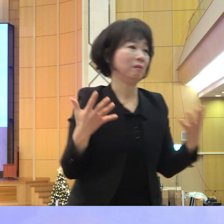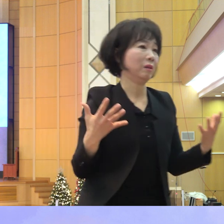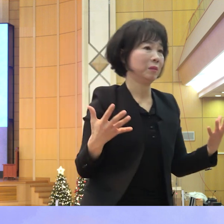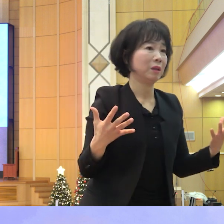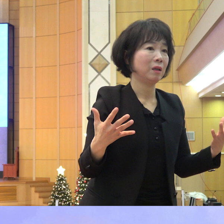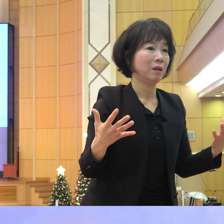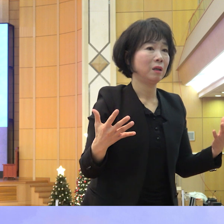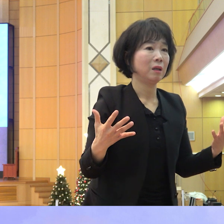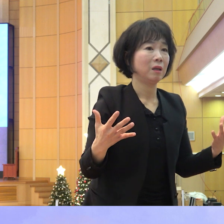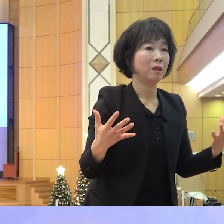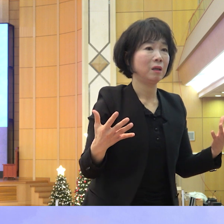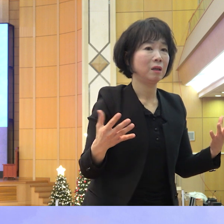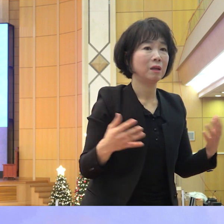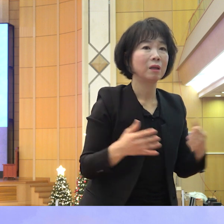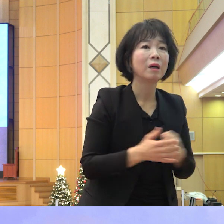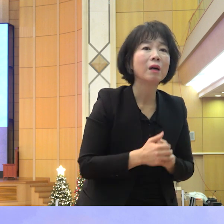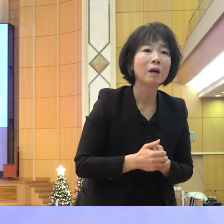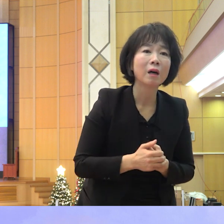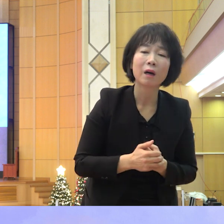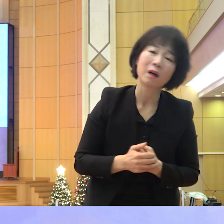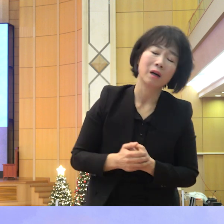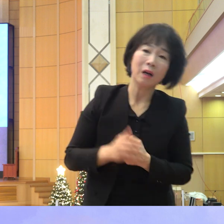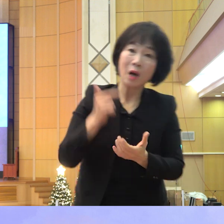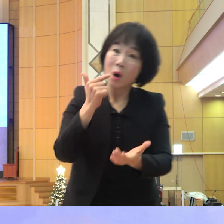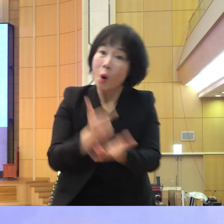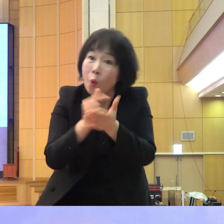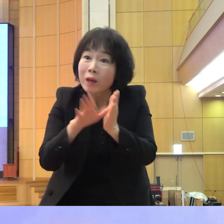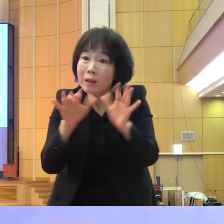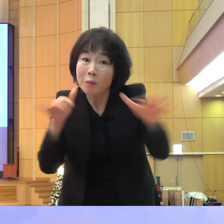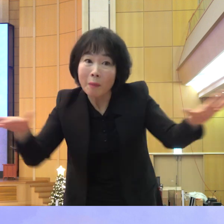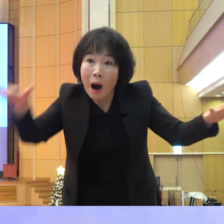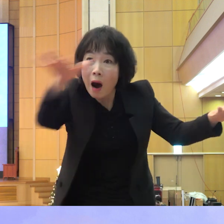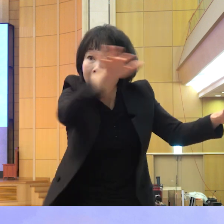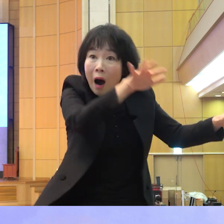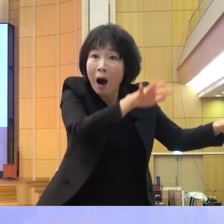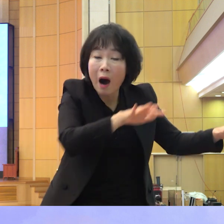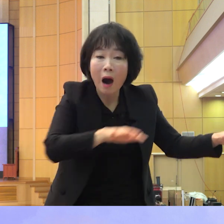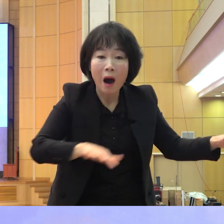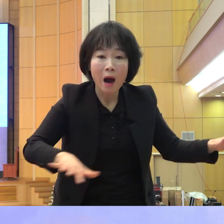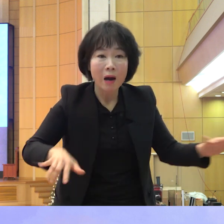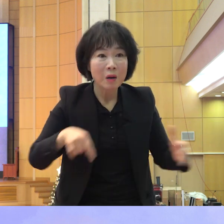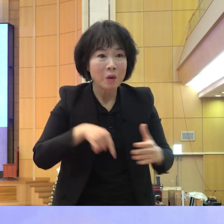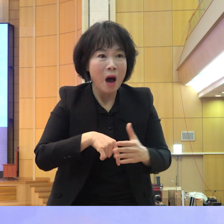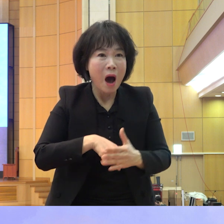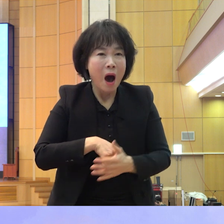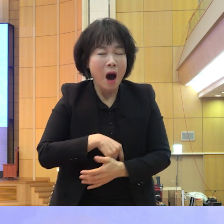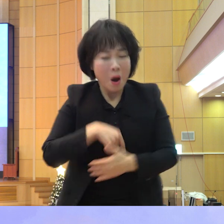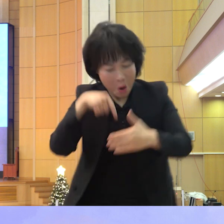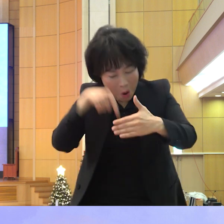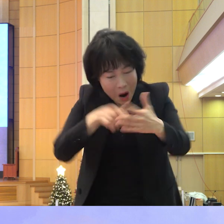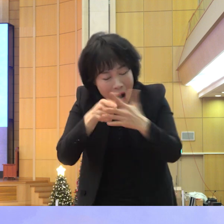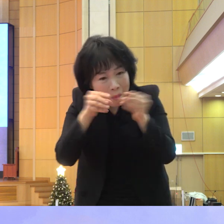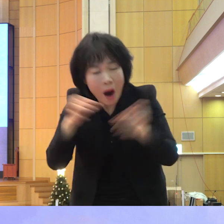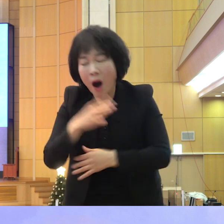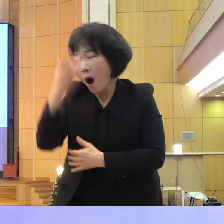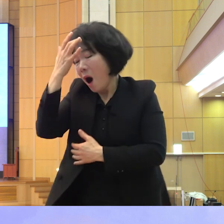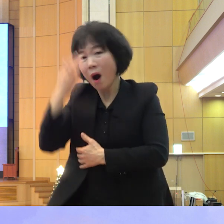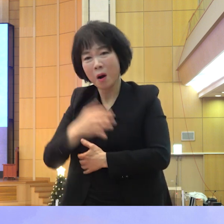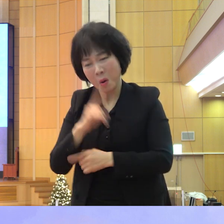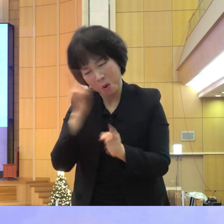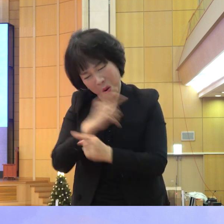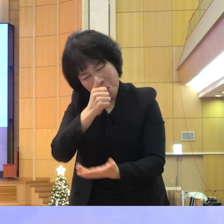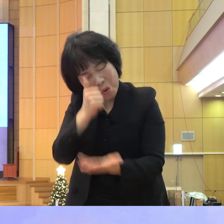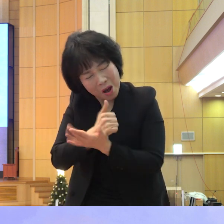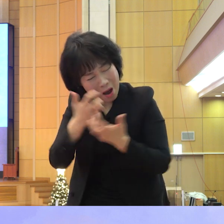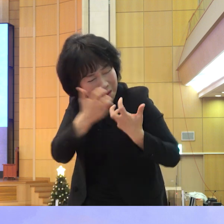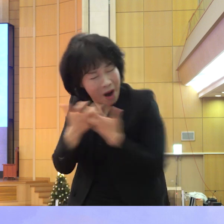죄악이 관영하고 사람들의 죄와 악이 마음에 가득함으로 싹 쓸어버렸어요. 그리고 의로운